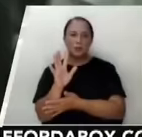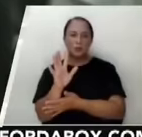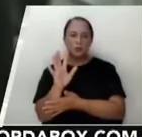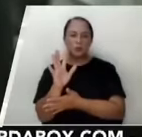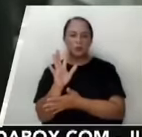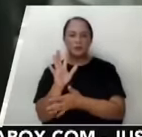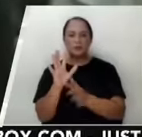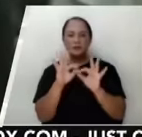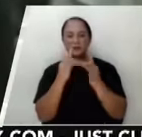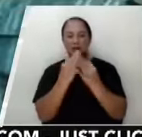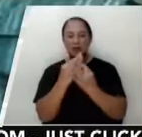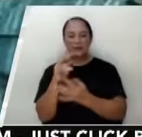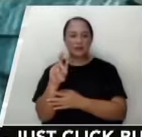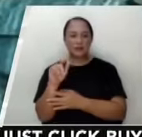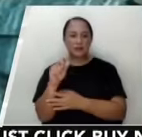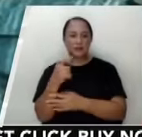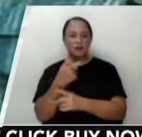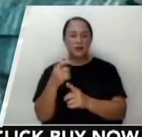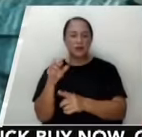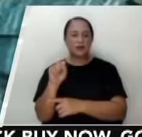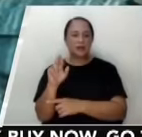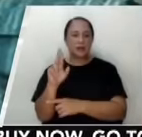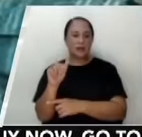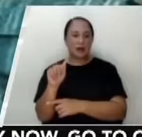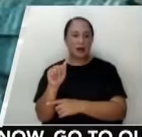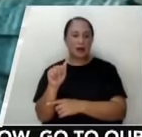Valencia mula Sara, Iloilo.